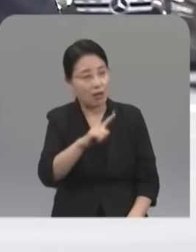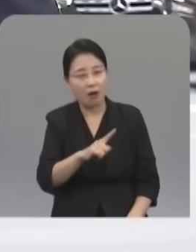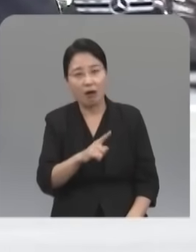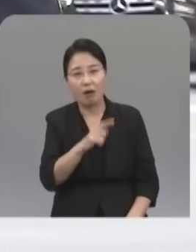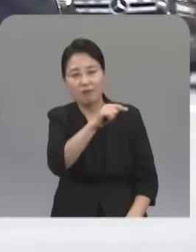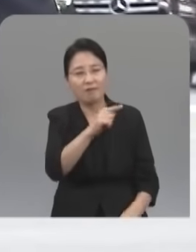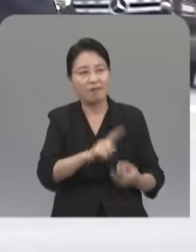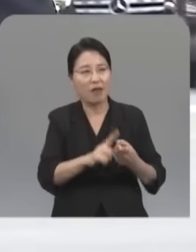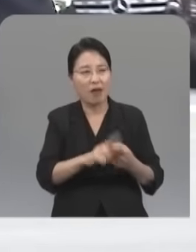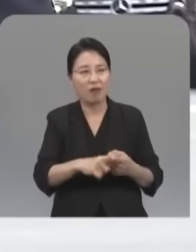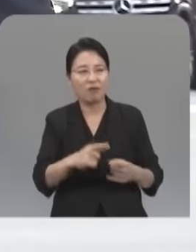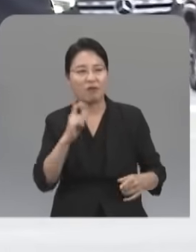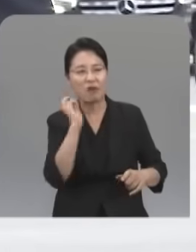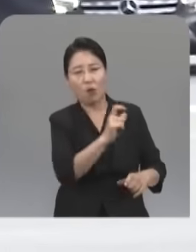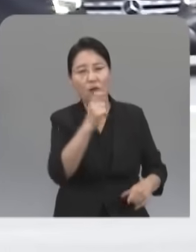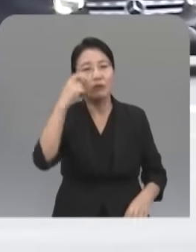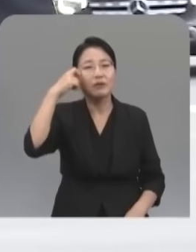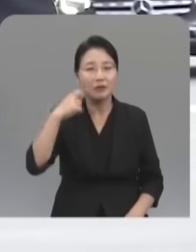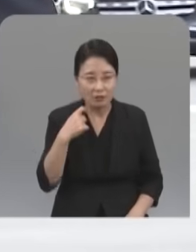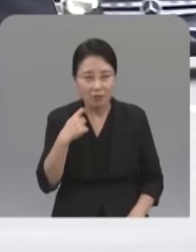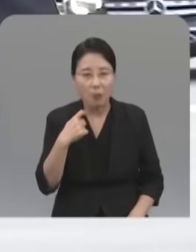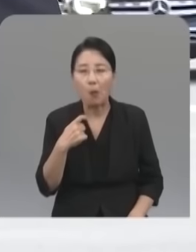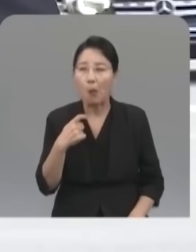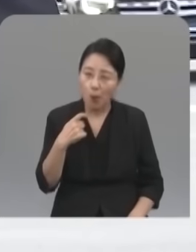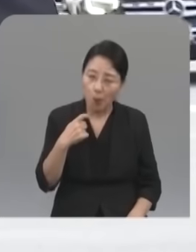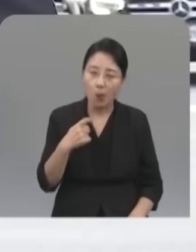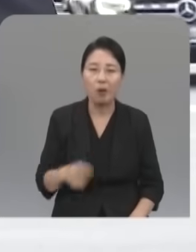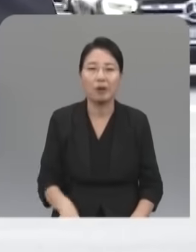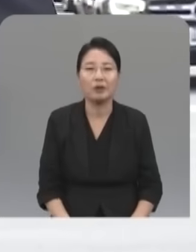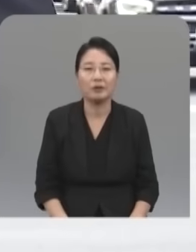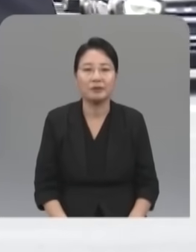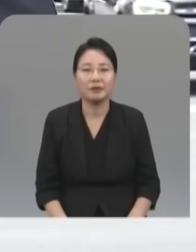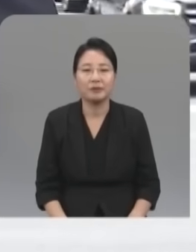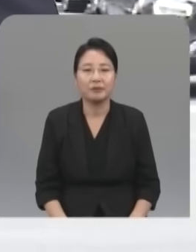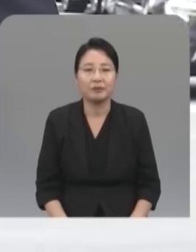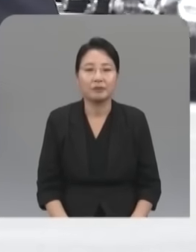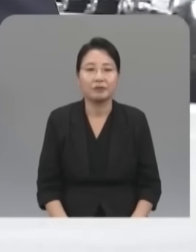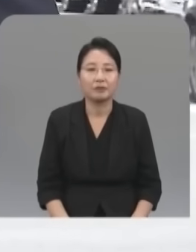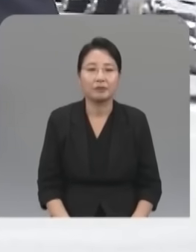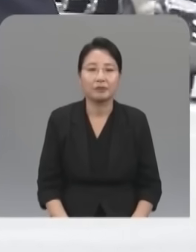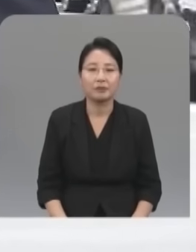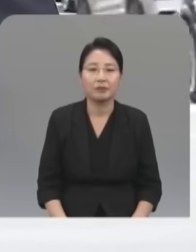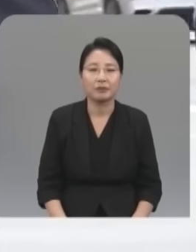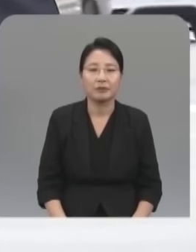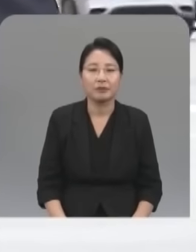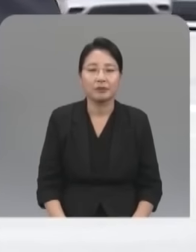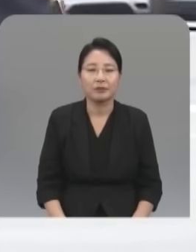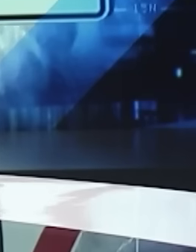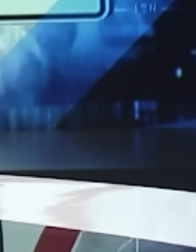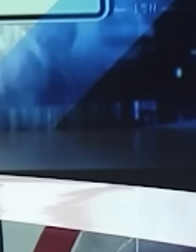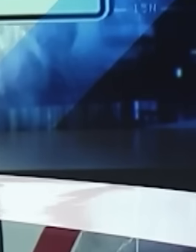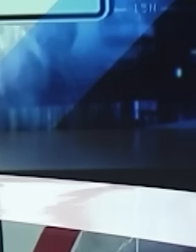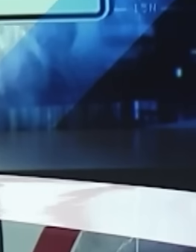높아졌다는 관측의 배경으로 풀이되는 대목입니다. 워싱턴에서 KBS 뉴스 김기현입니다.